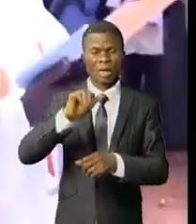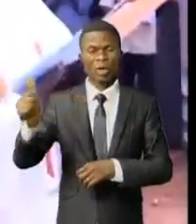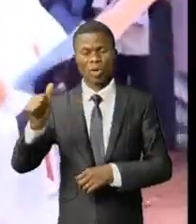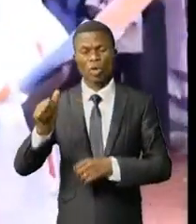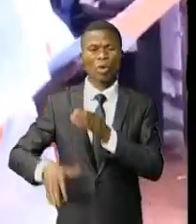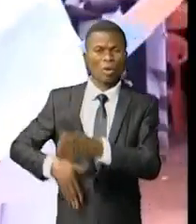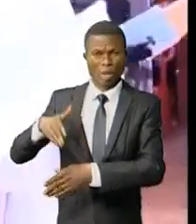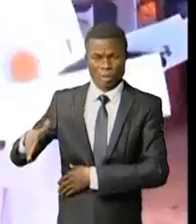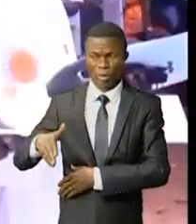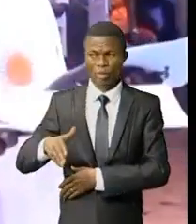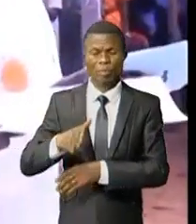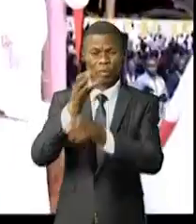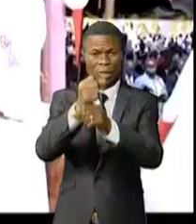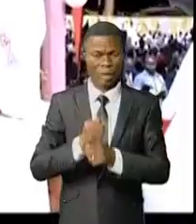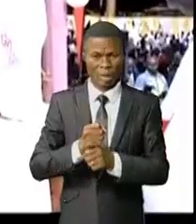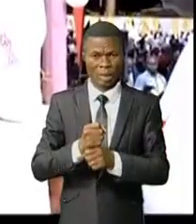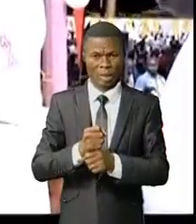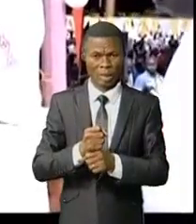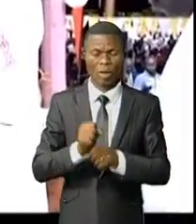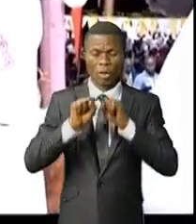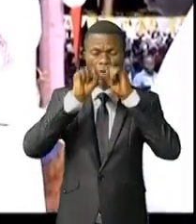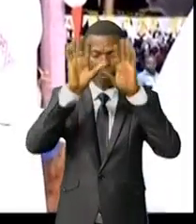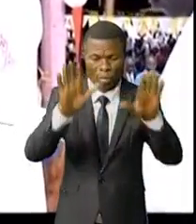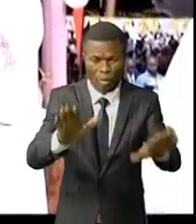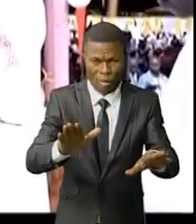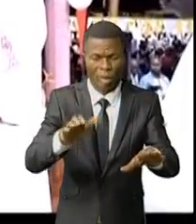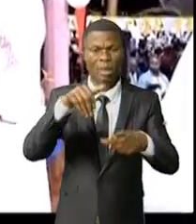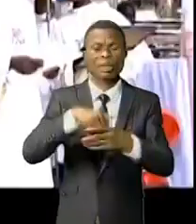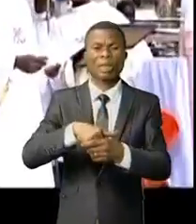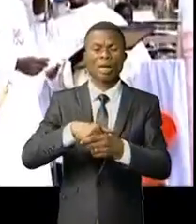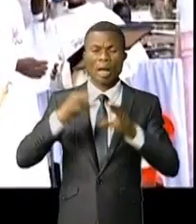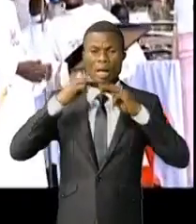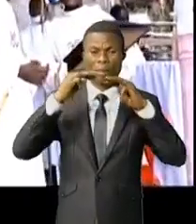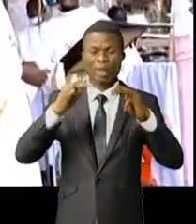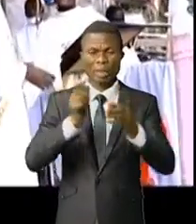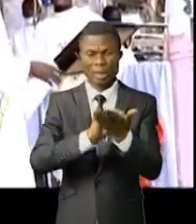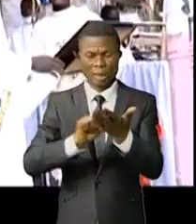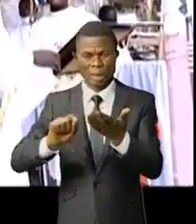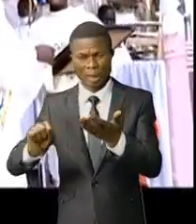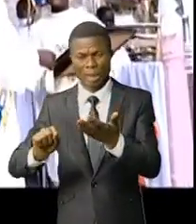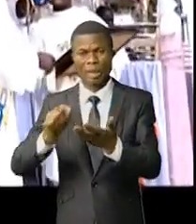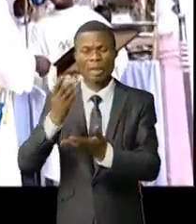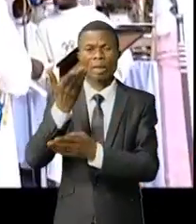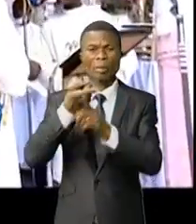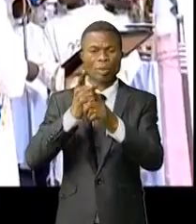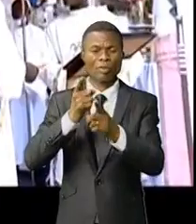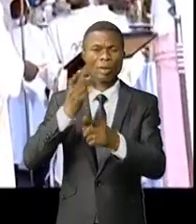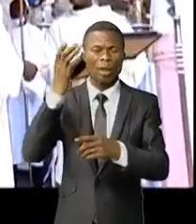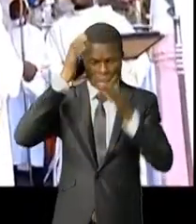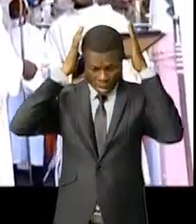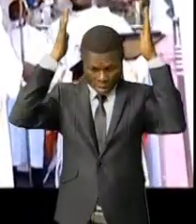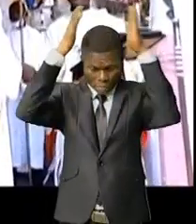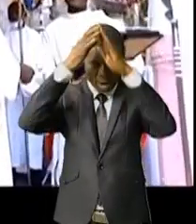ont à cette occasion reçu une aubaine de bénédiction au travers d'un message écrit émanant du Saint-Père, le pape